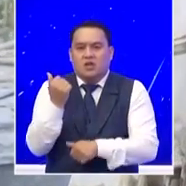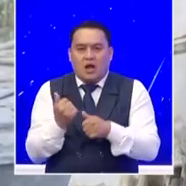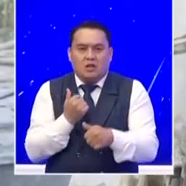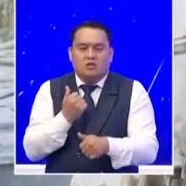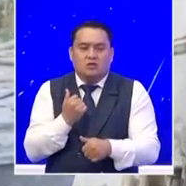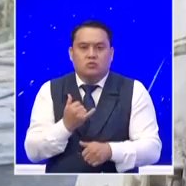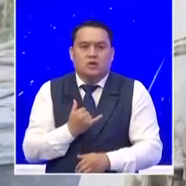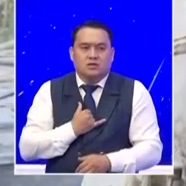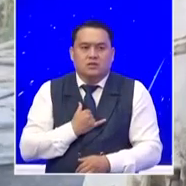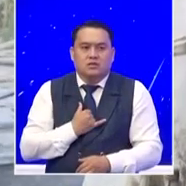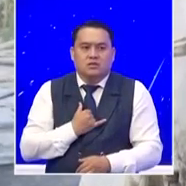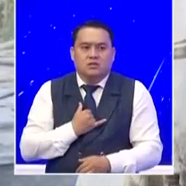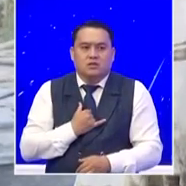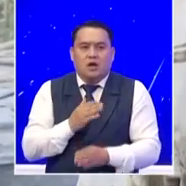в